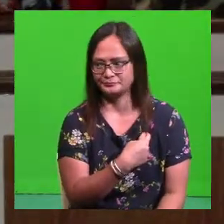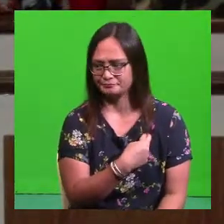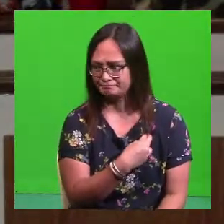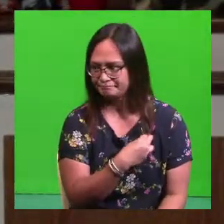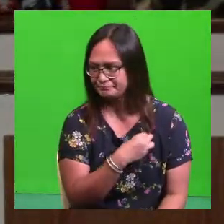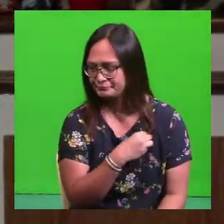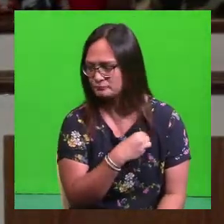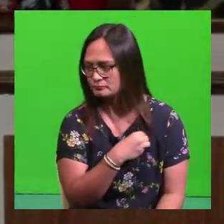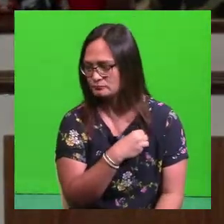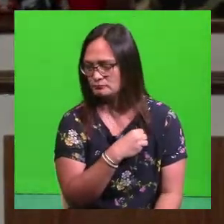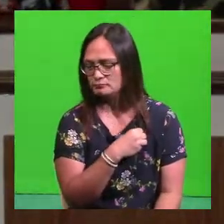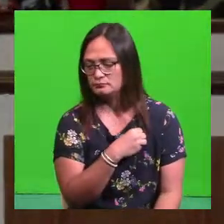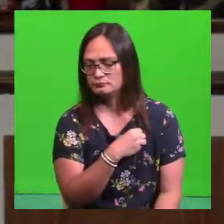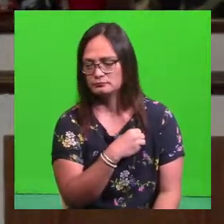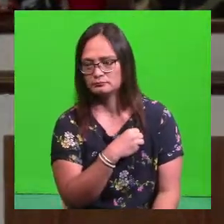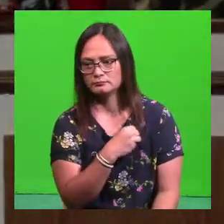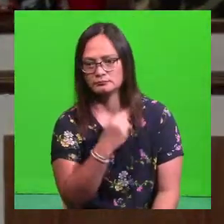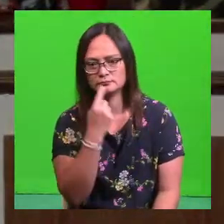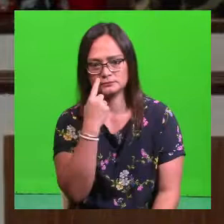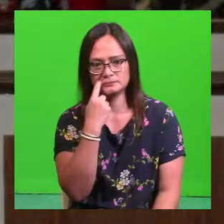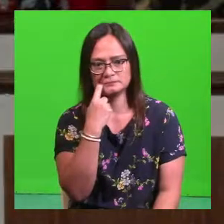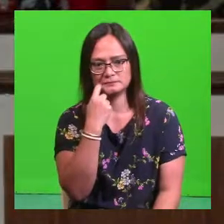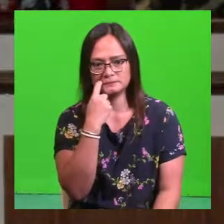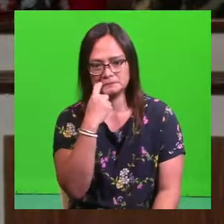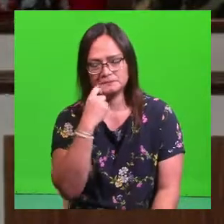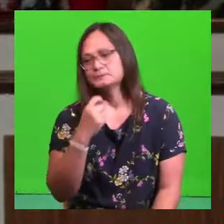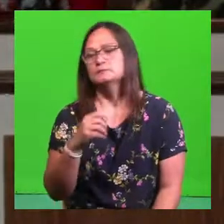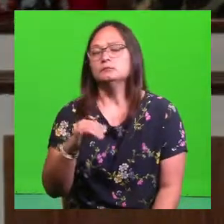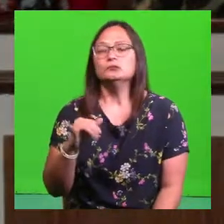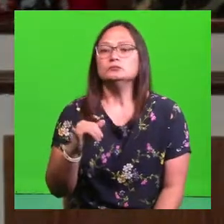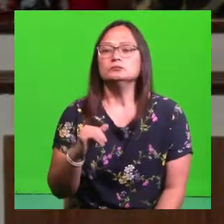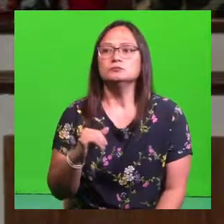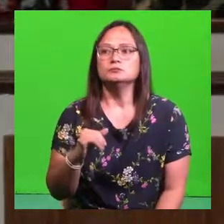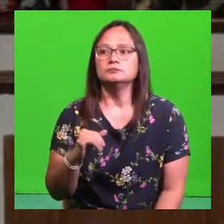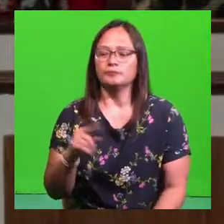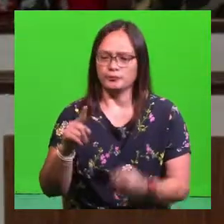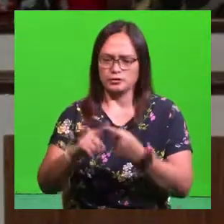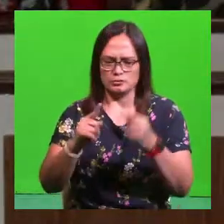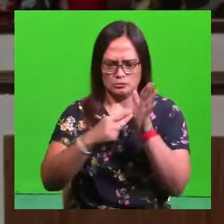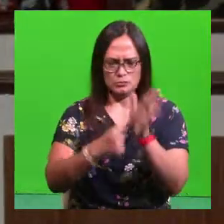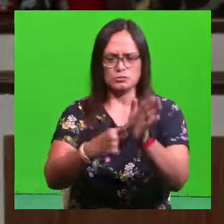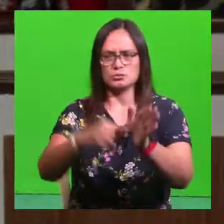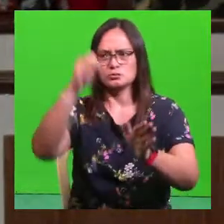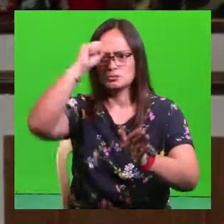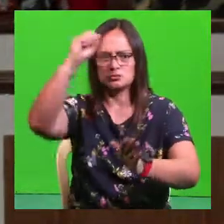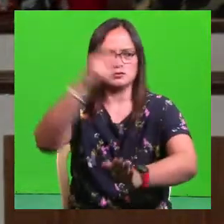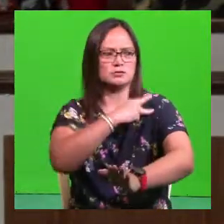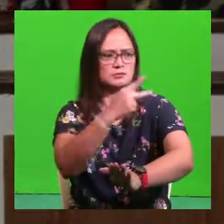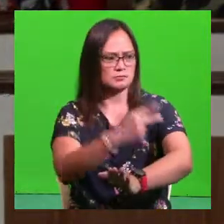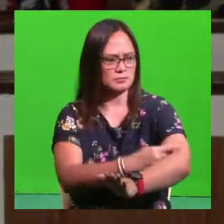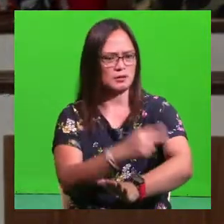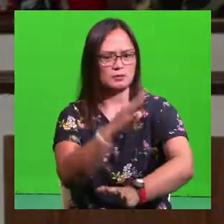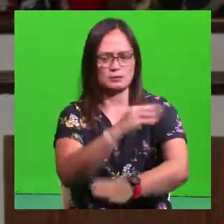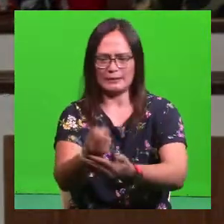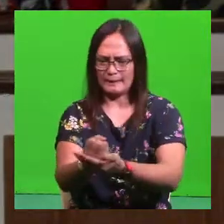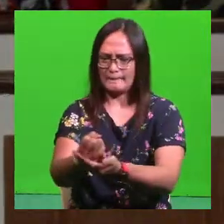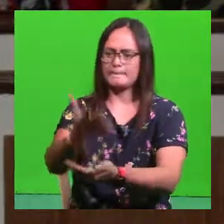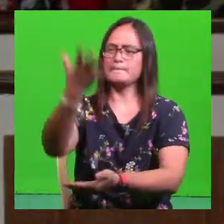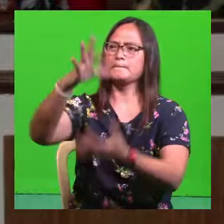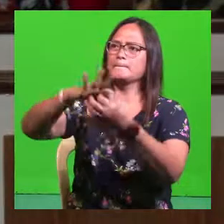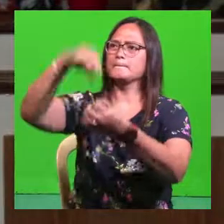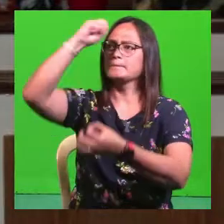pagkabuhay ay ipakita ang kanyang kapangyarihan at ang yaman ng kanyang biyaya upang tayo